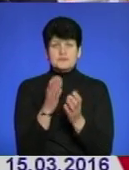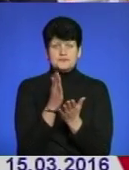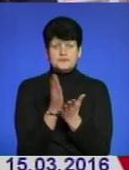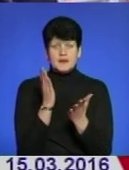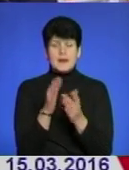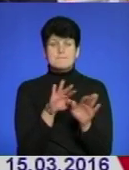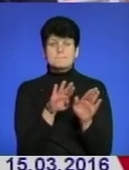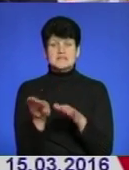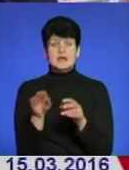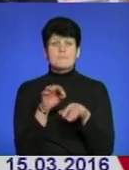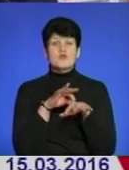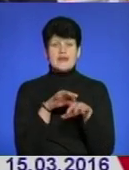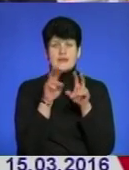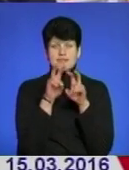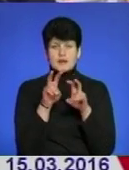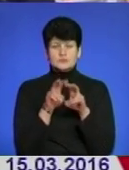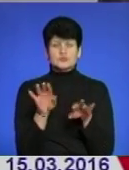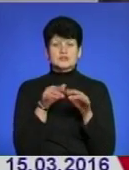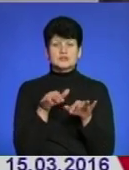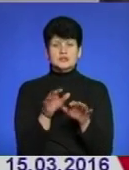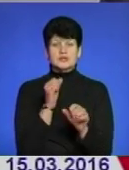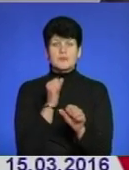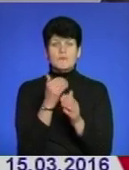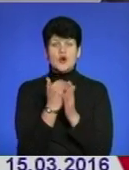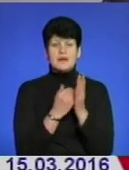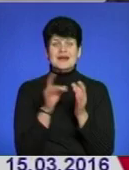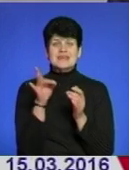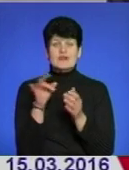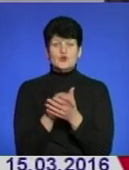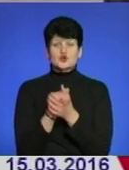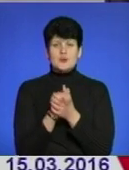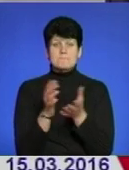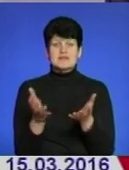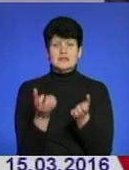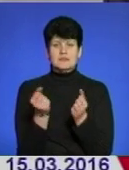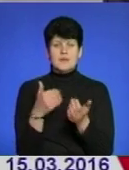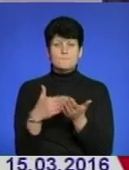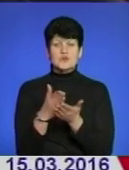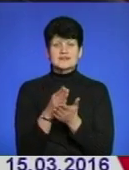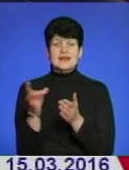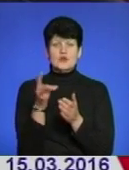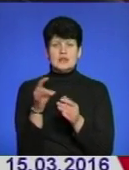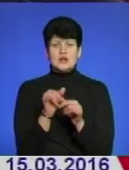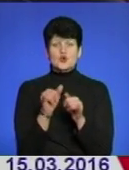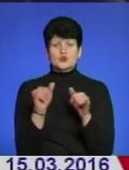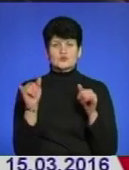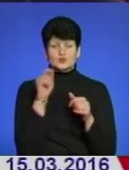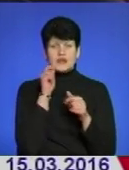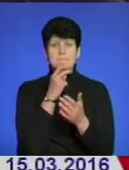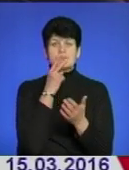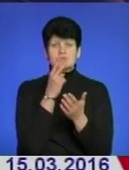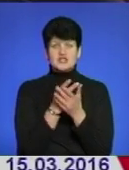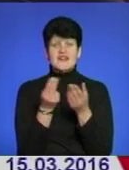після проведеного аналізу почне діяти програма Євросоюзу «Підтримка політики регіонального розвитку в Україні», котра передбачає